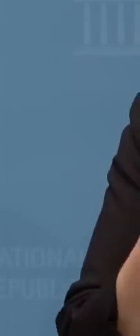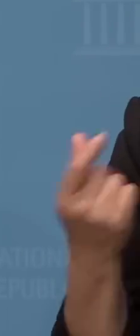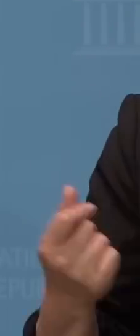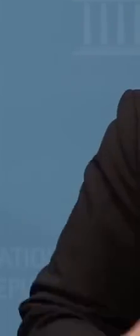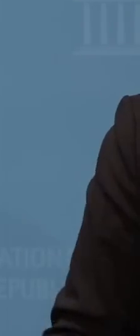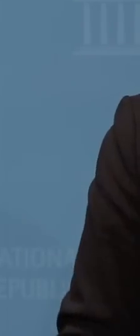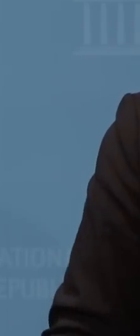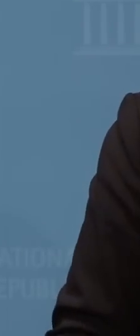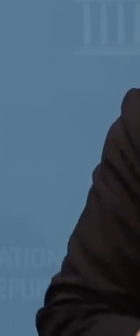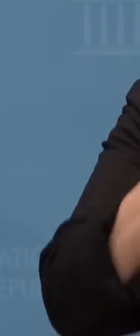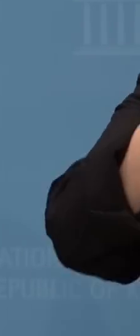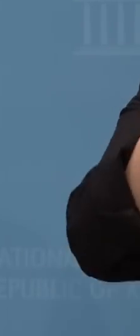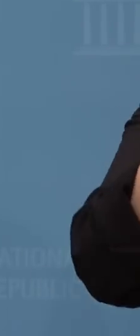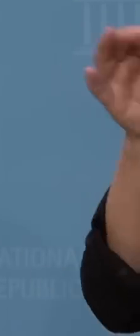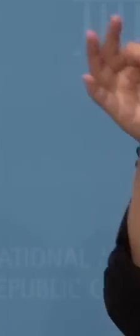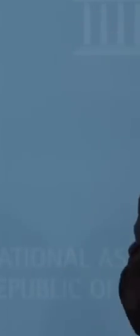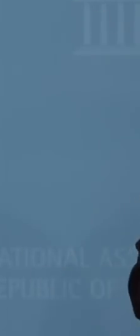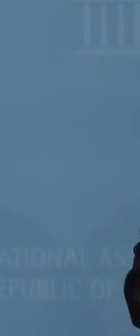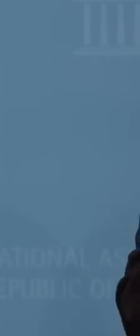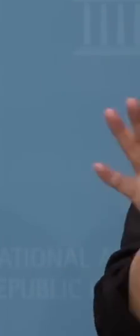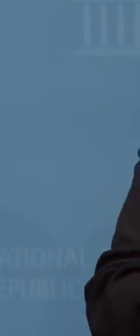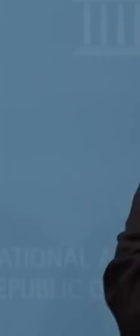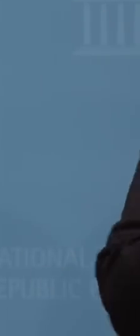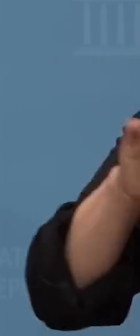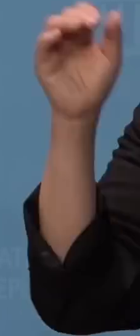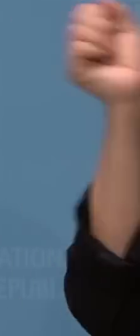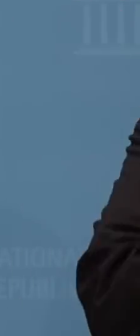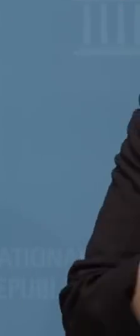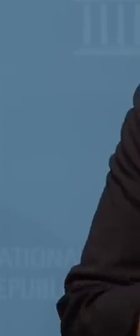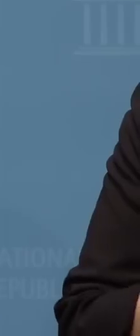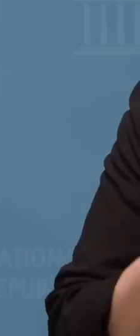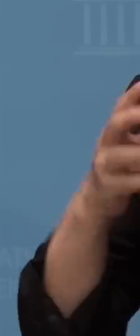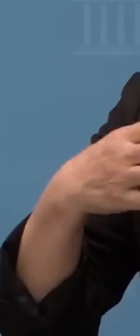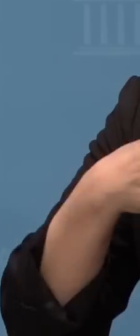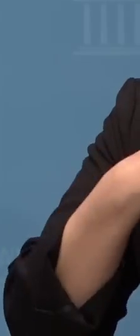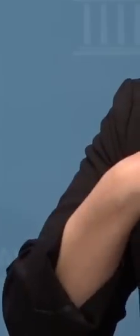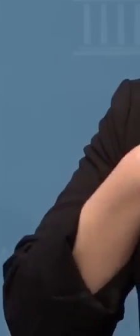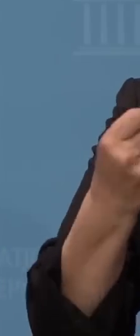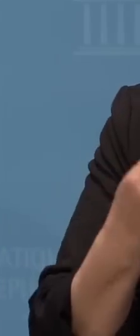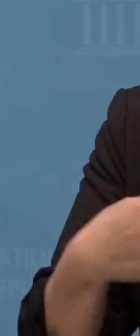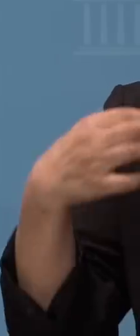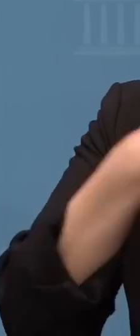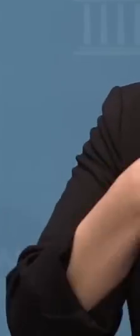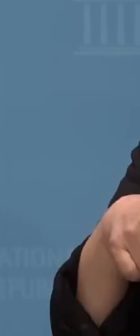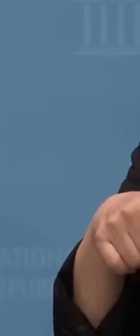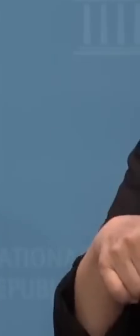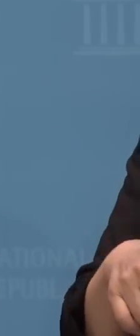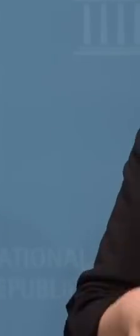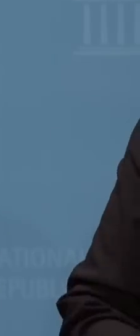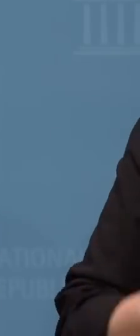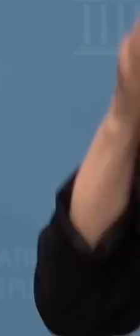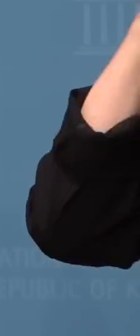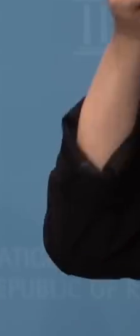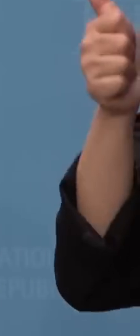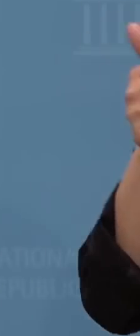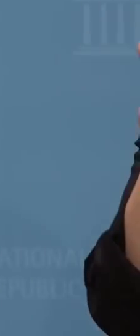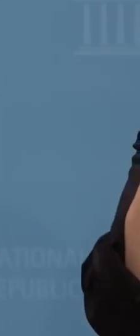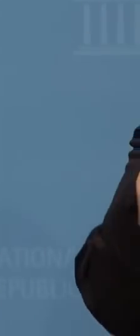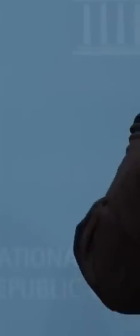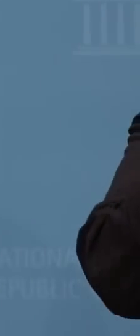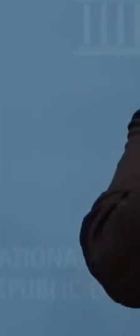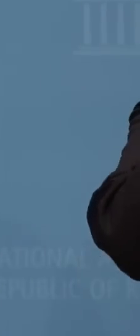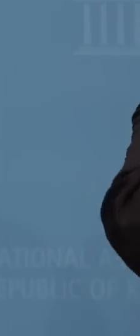한마디로 정치는 없었고 경제는 망가졌고 안보는 위험해진 1년이었습니다. 대통령은